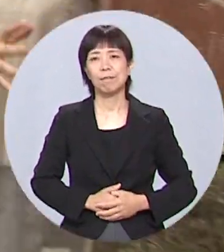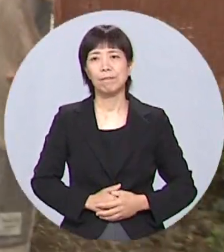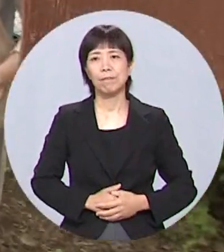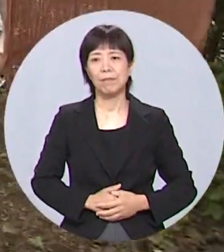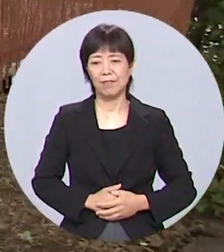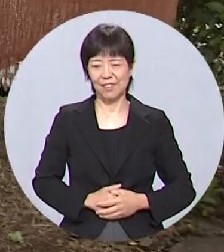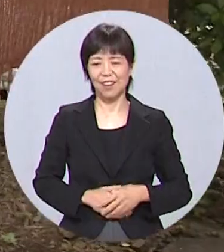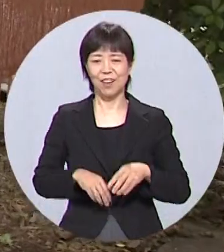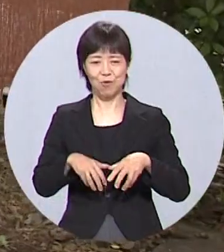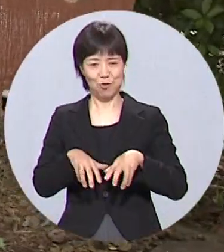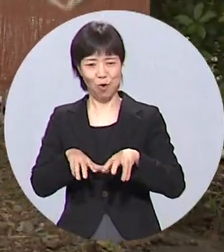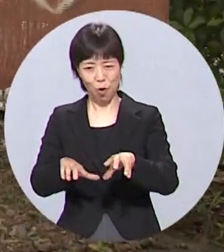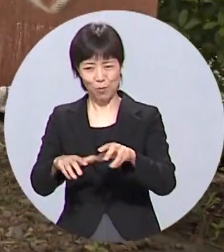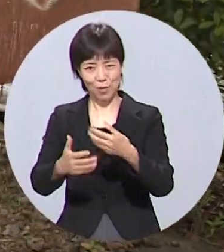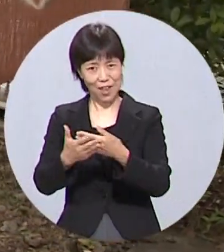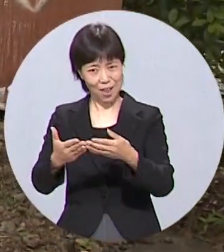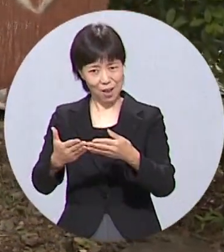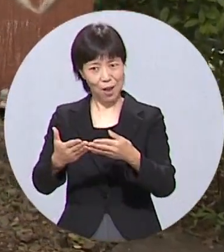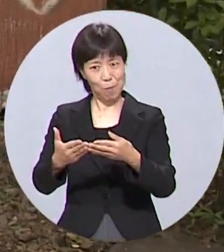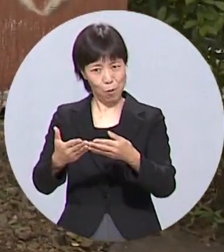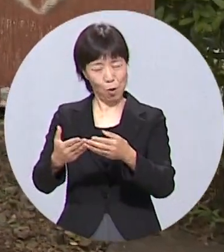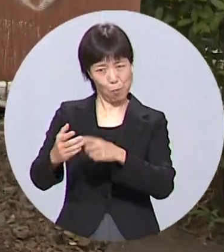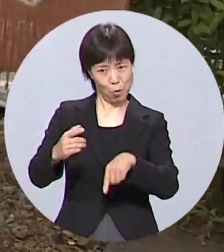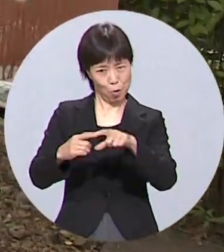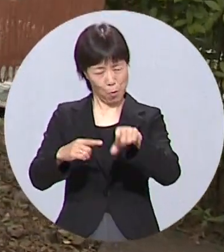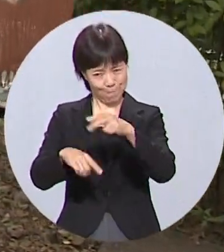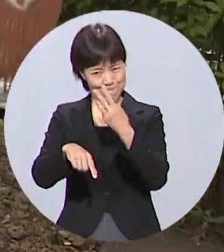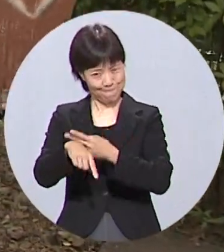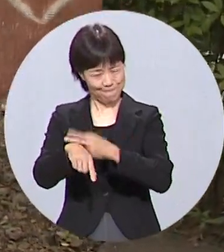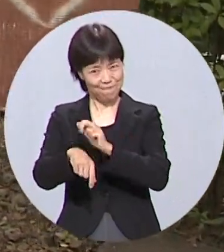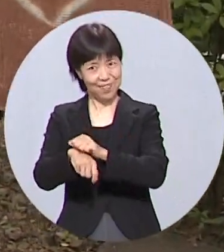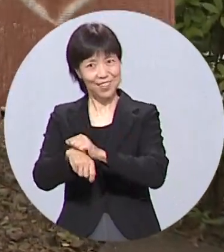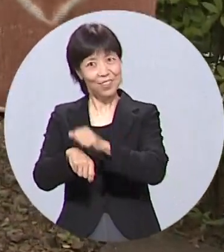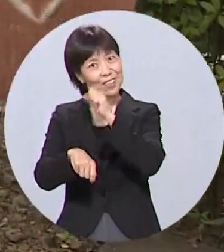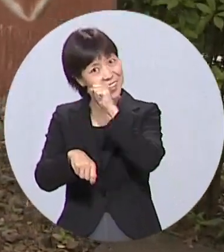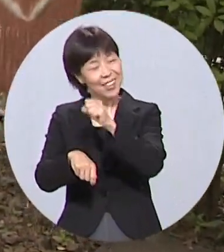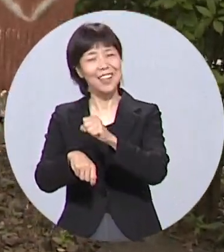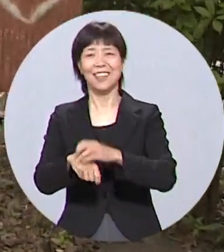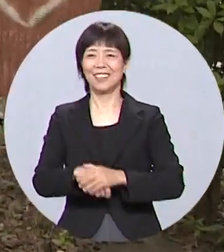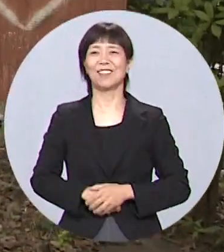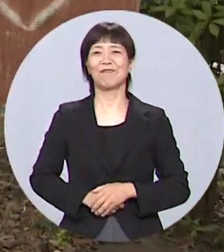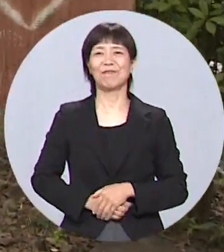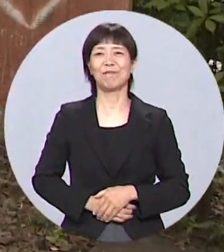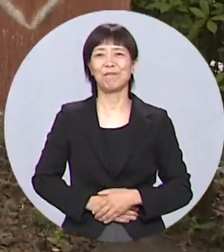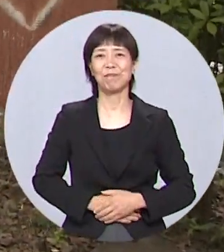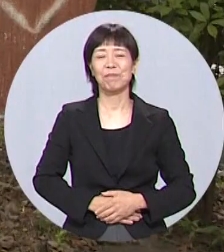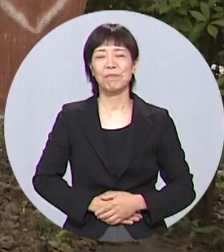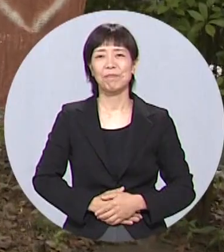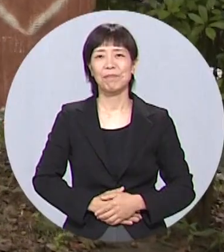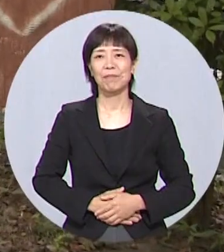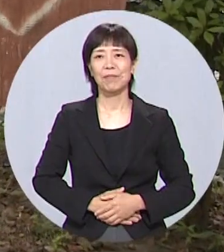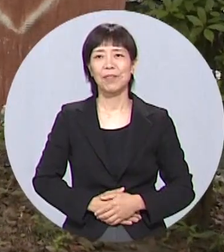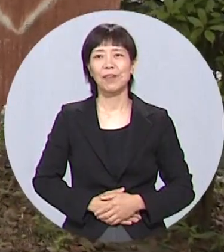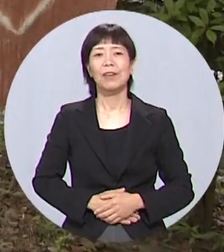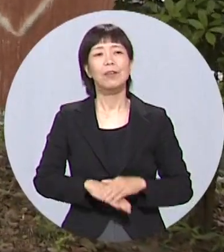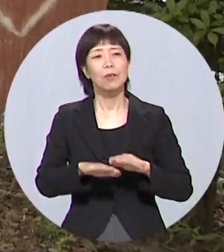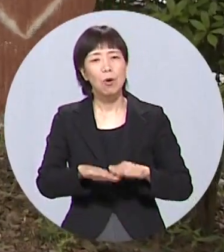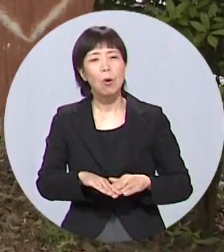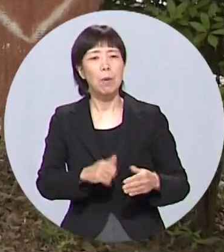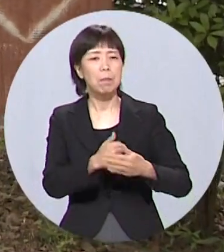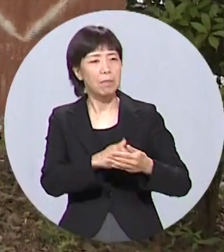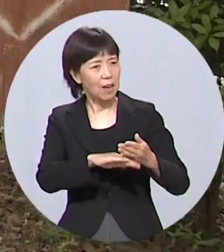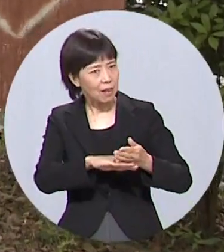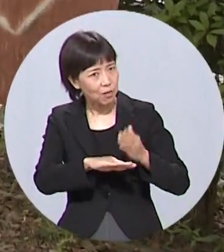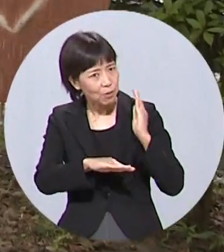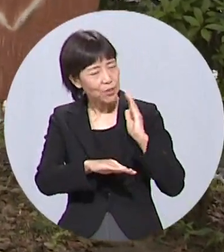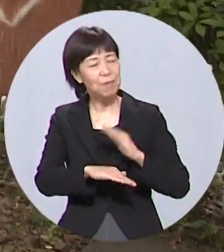物の柄も、 そうですねぜひ、はいはい、もうちょっと勉強したいと思います。 いや、はい、十分素敵です。 いやいや、はい、 じゃあ貴重な体験をありがとう